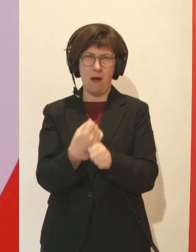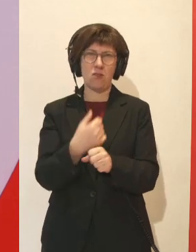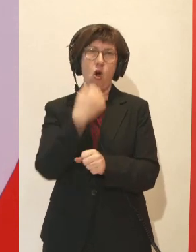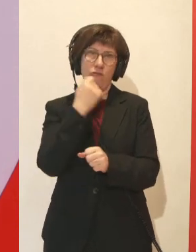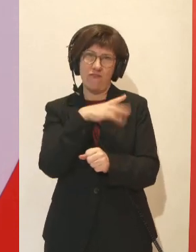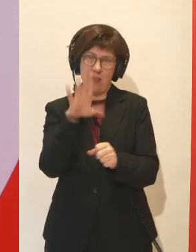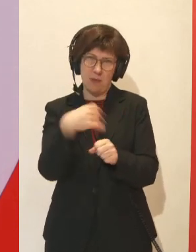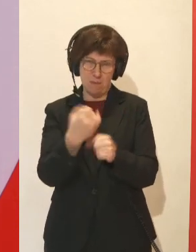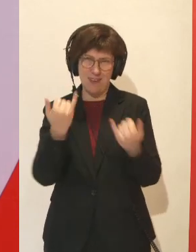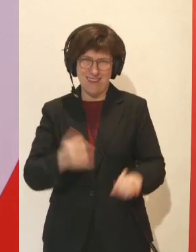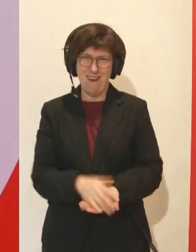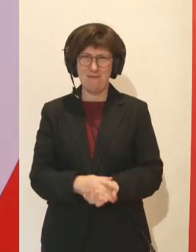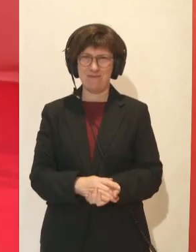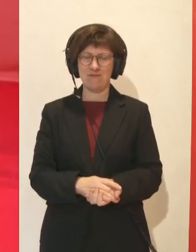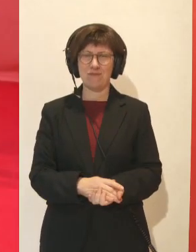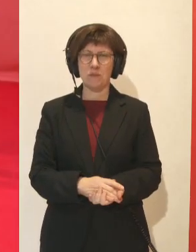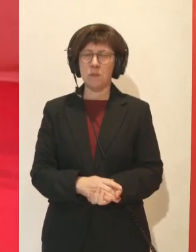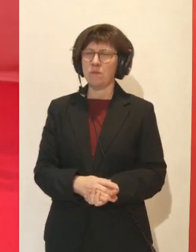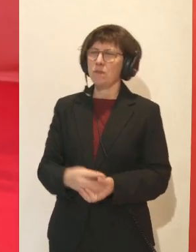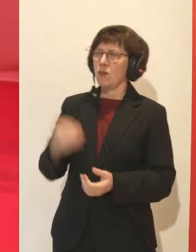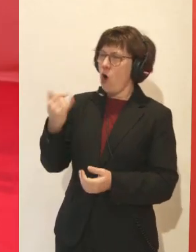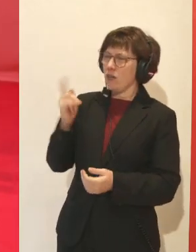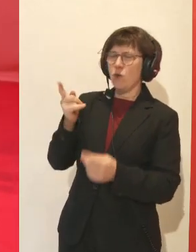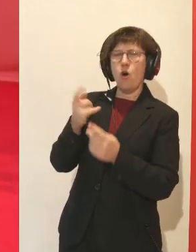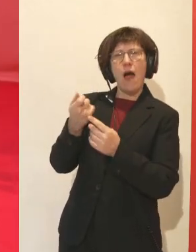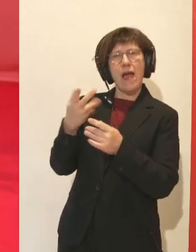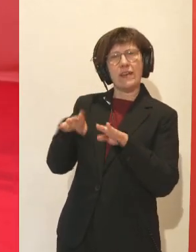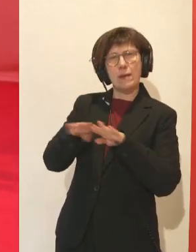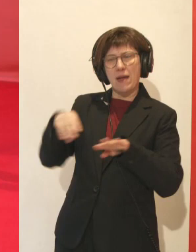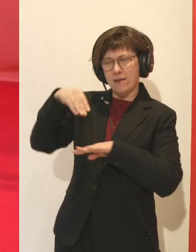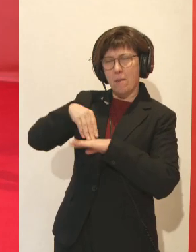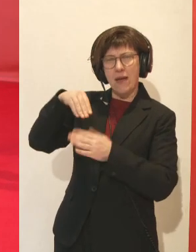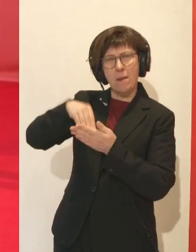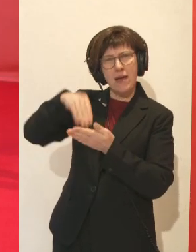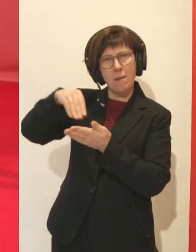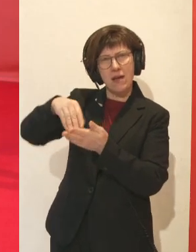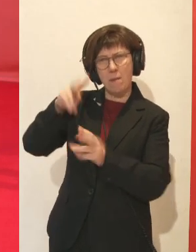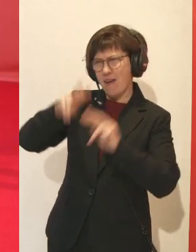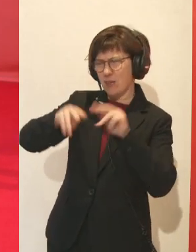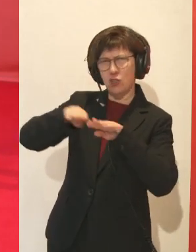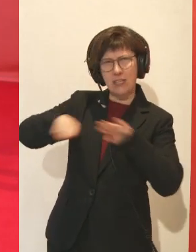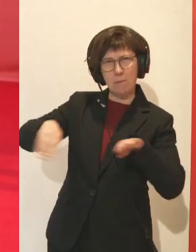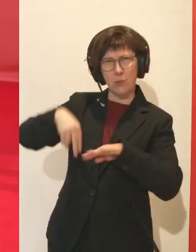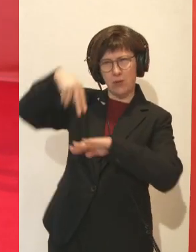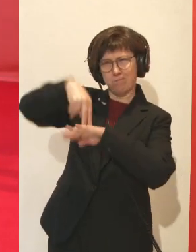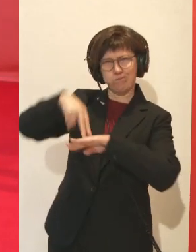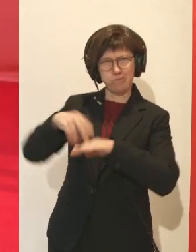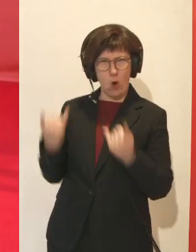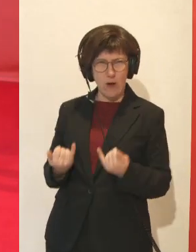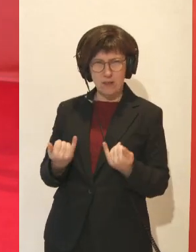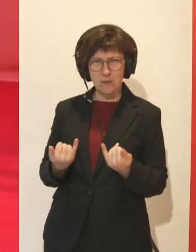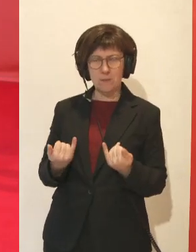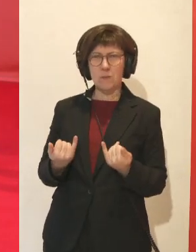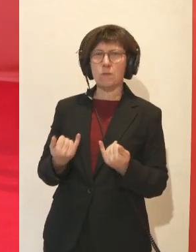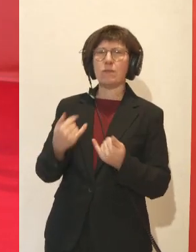das nutzen. Du bist ja heute noch in einigen Sessions unterwegs und hier im Haus auf verschiedenen Bühnen.